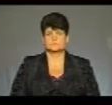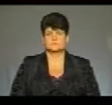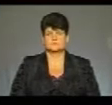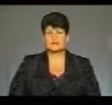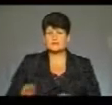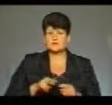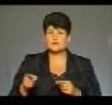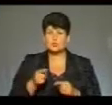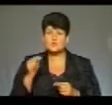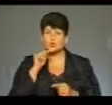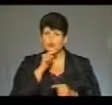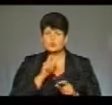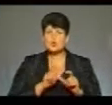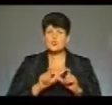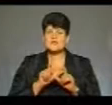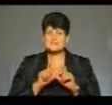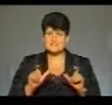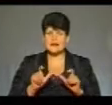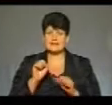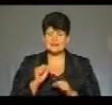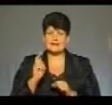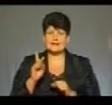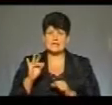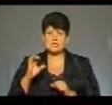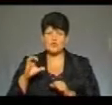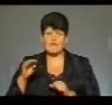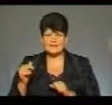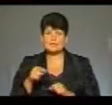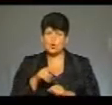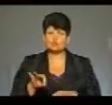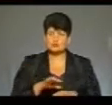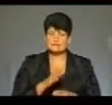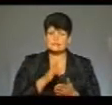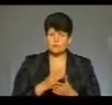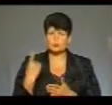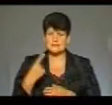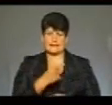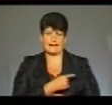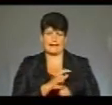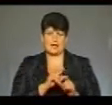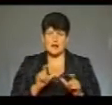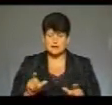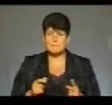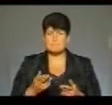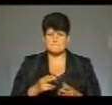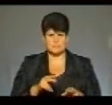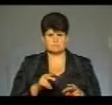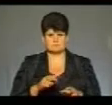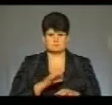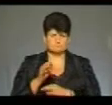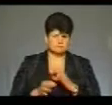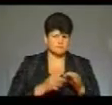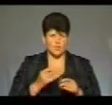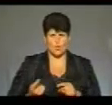Ректор Тернопільського економічного університету Андрій Крисуватий та його дружина перебувають в обласній університетській лікарні під цілодобовою